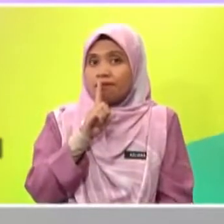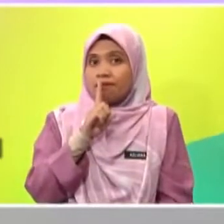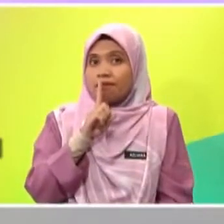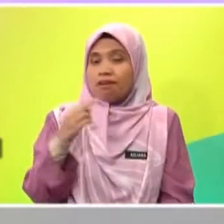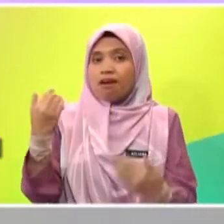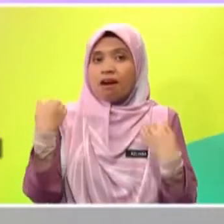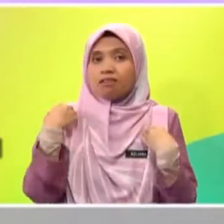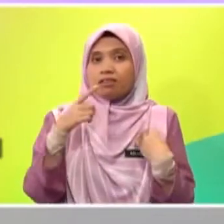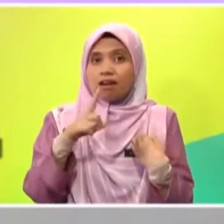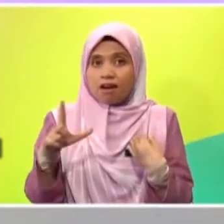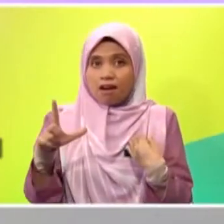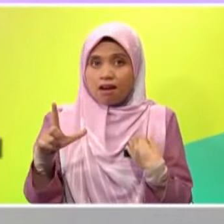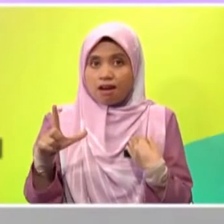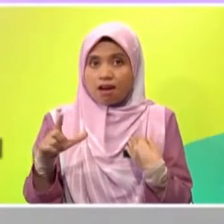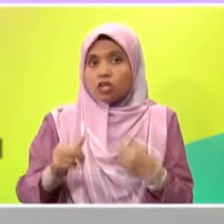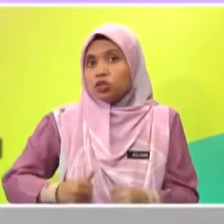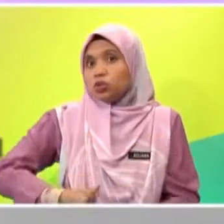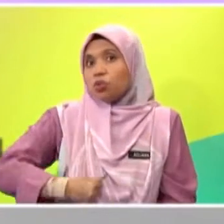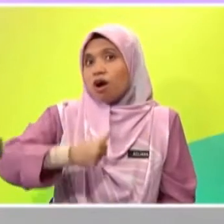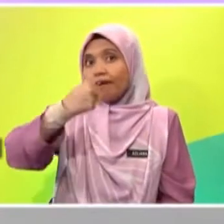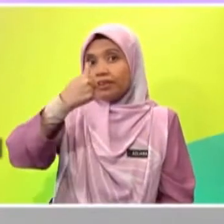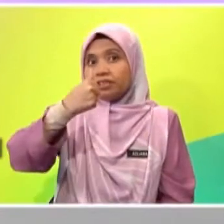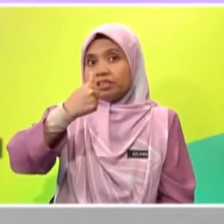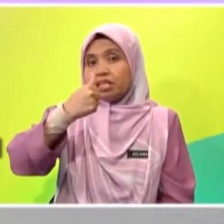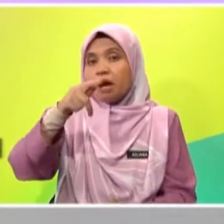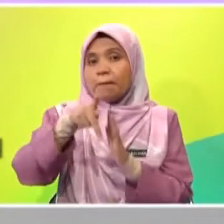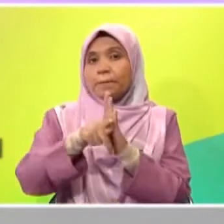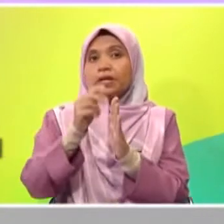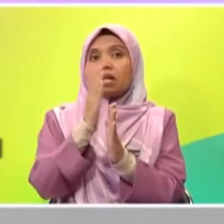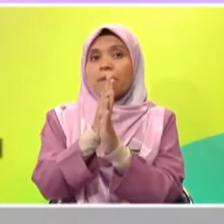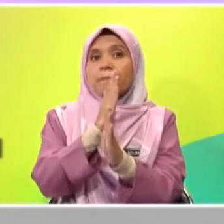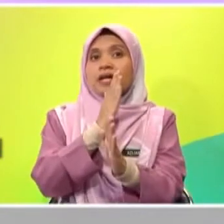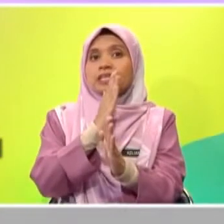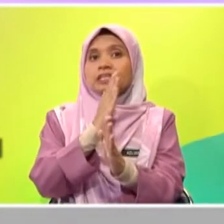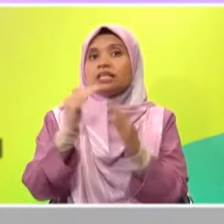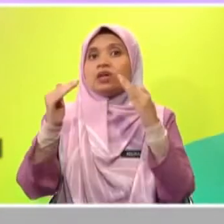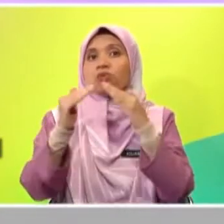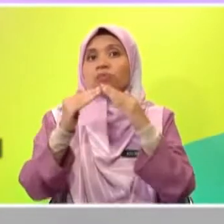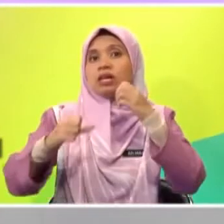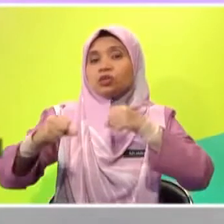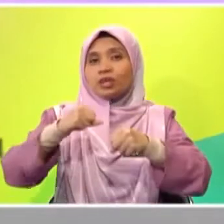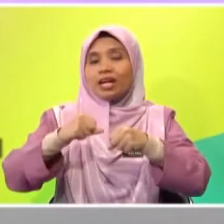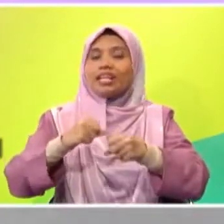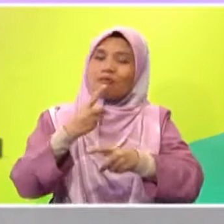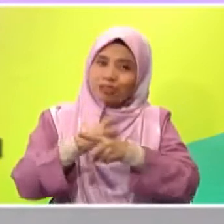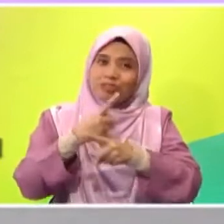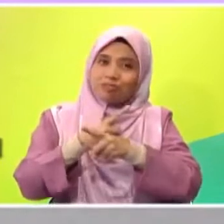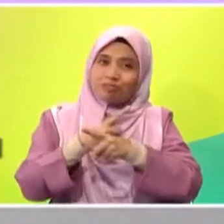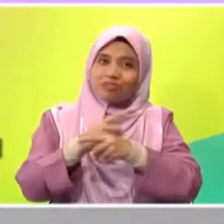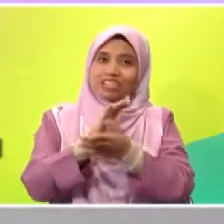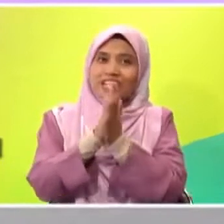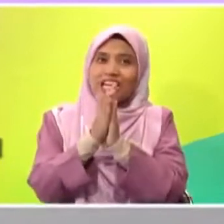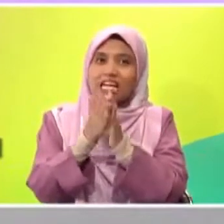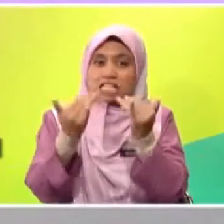ini adalah Iya juara perbarisan Rumah suka Oke bentuknya silika untuk sistem karena